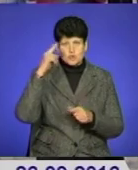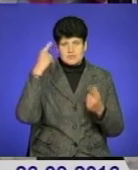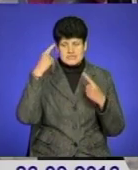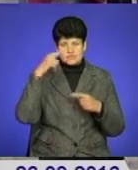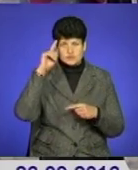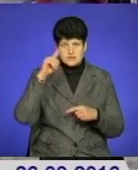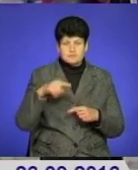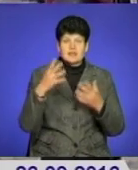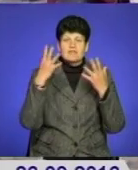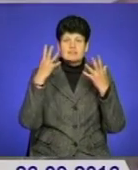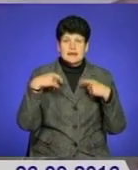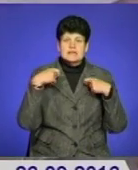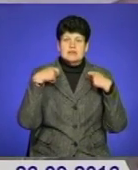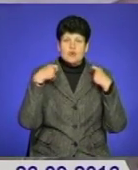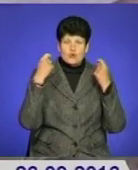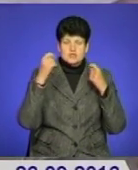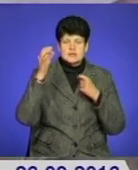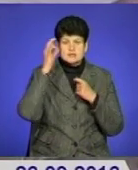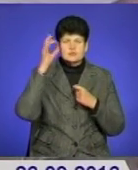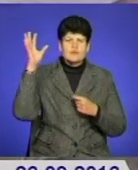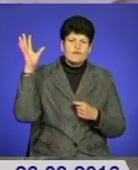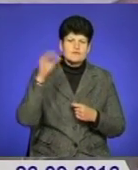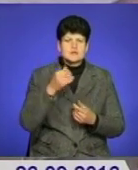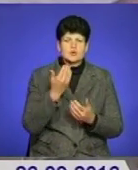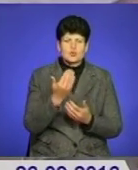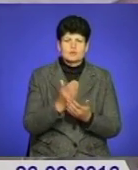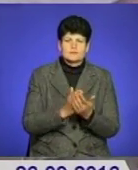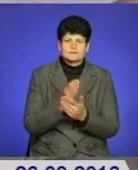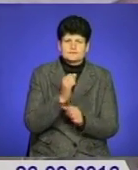у день народження пана Ігоря, згадуючи усі його заслуги,